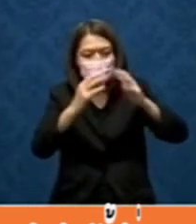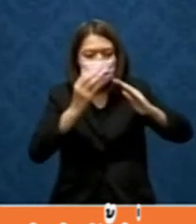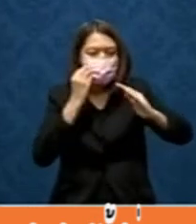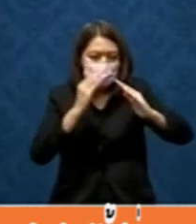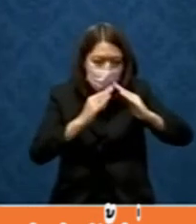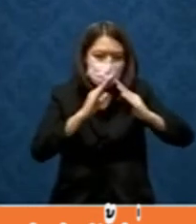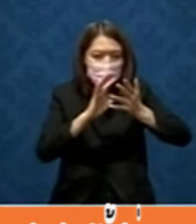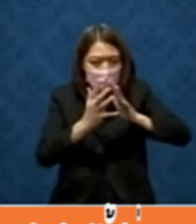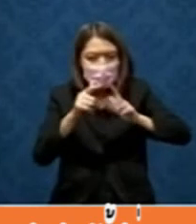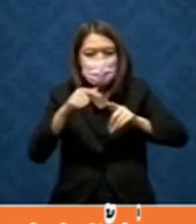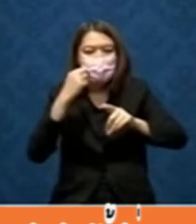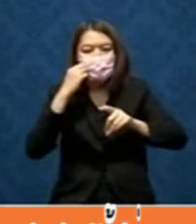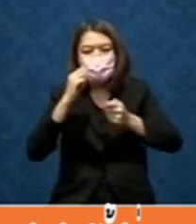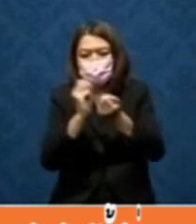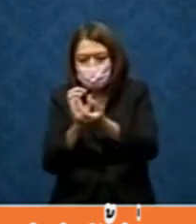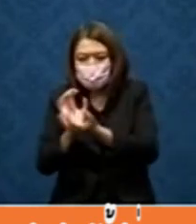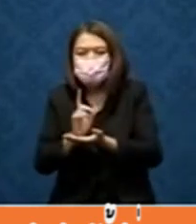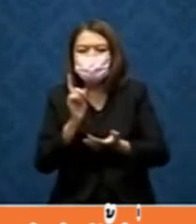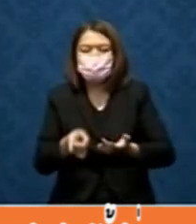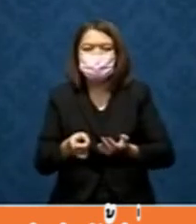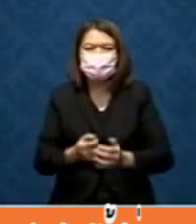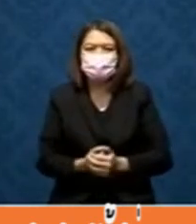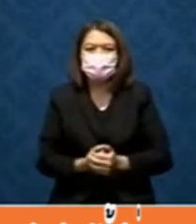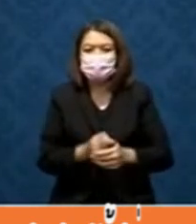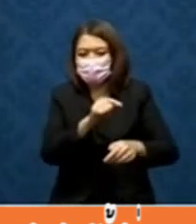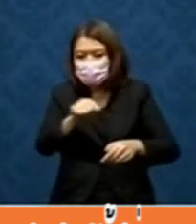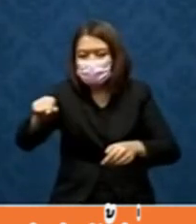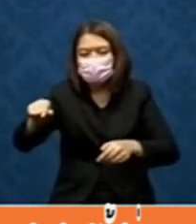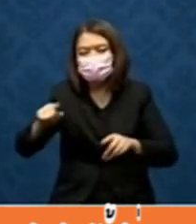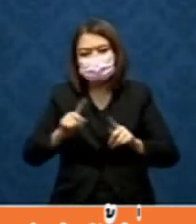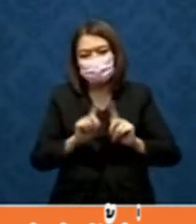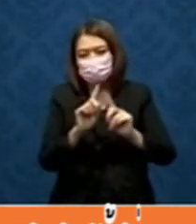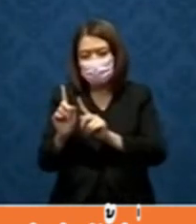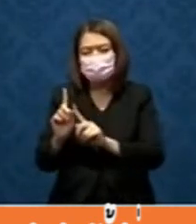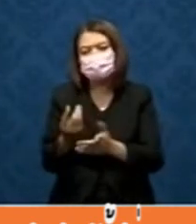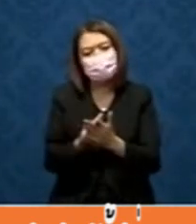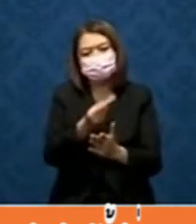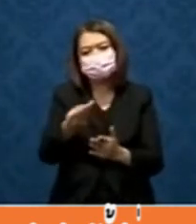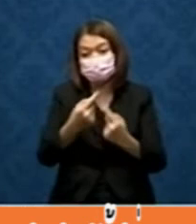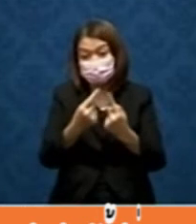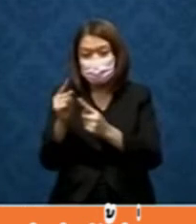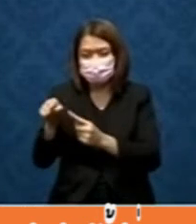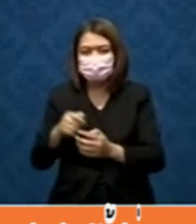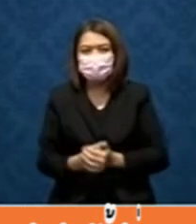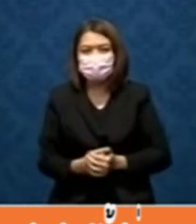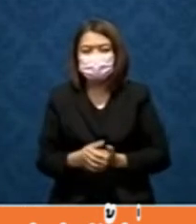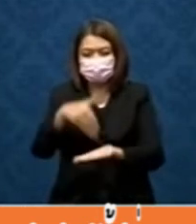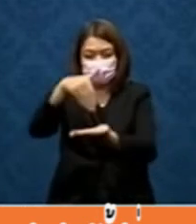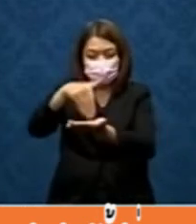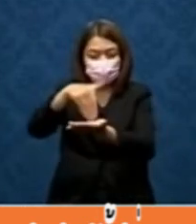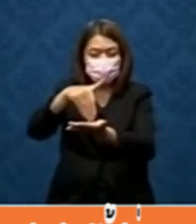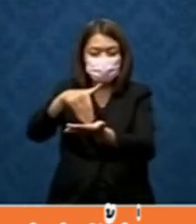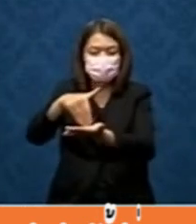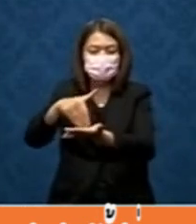ิ ดูจนภา maksiและความทุกยากกด ขค พี่น้ ปาชาชน แต่กระที่ที่ไม่เหมอนกัน3